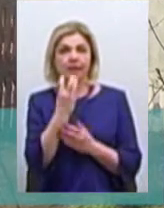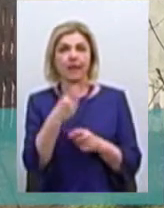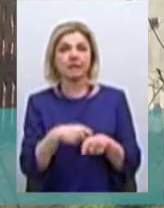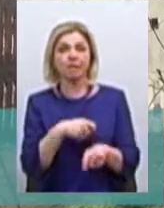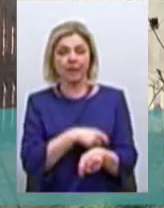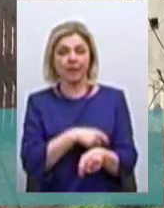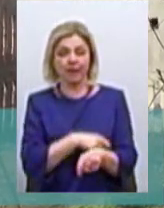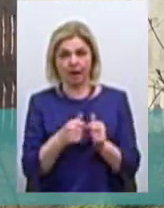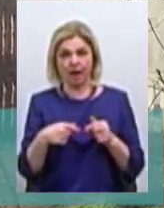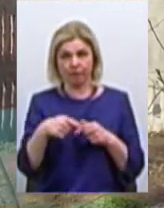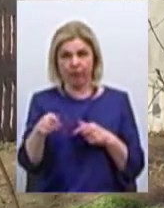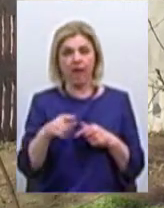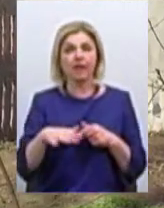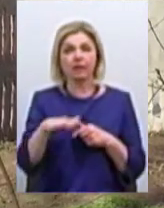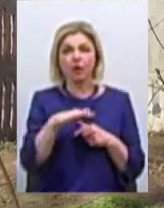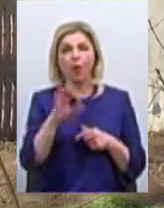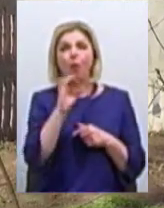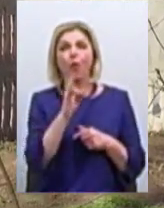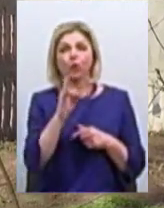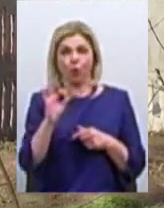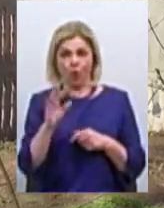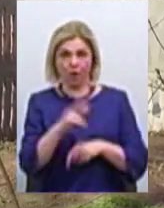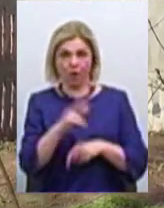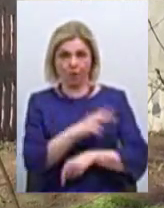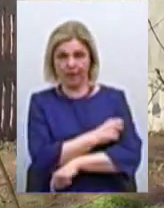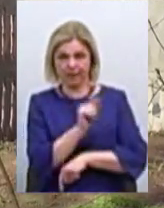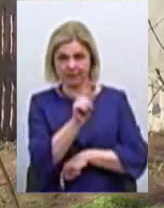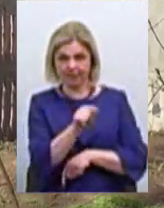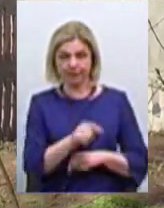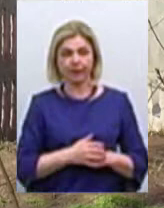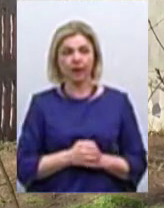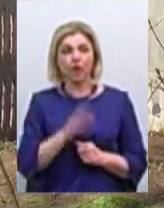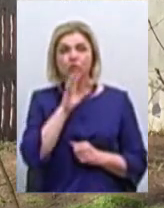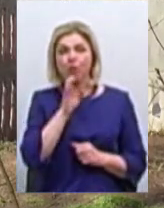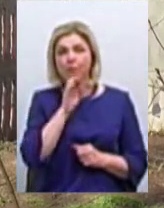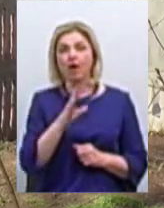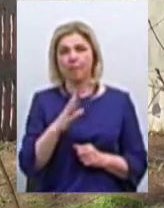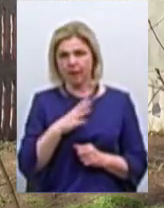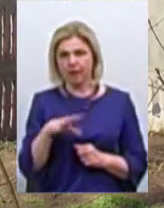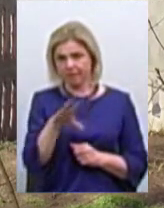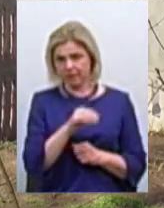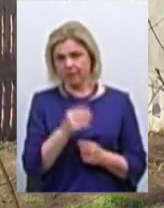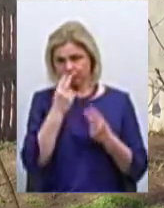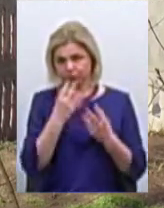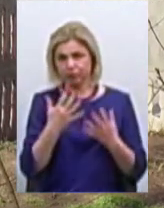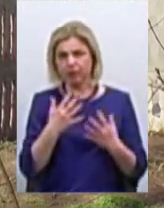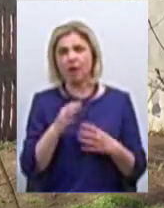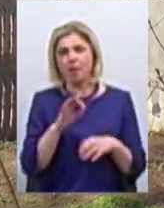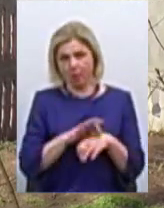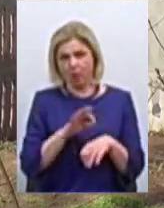на територію онкологічного диспансеру. Вона була з усіма клінічними